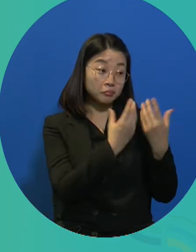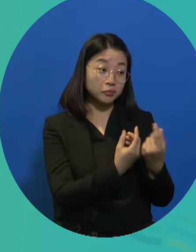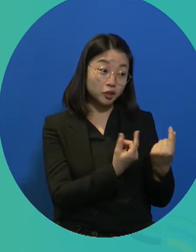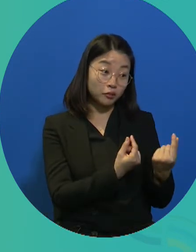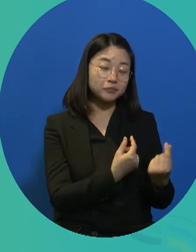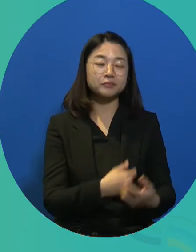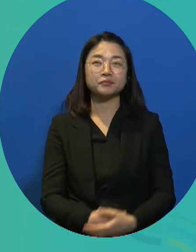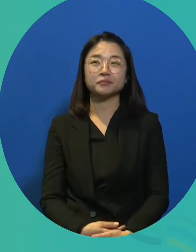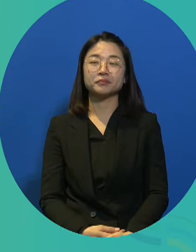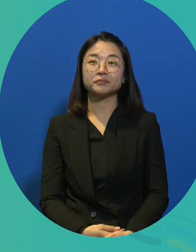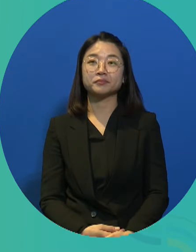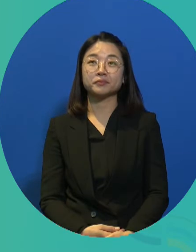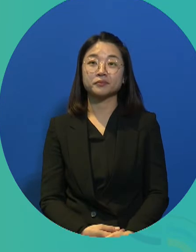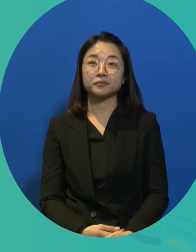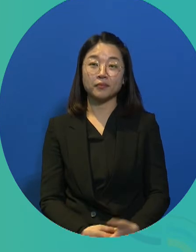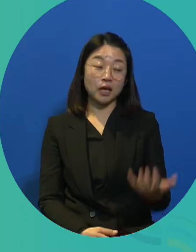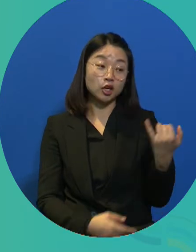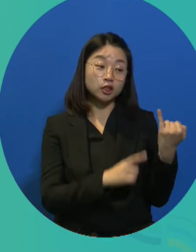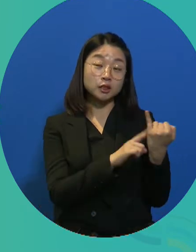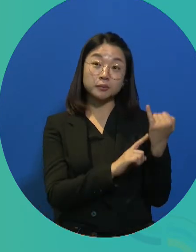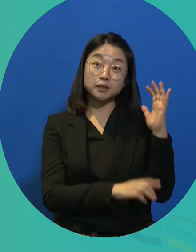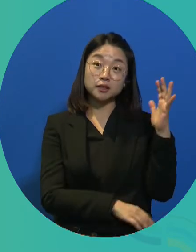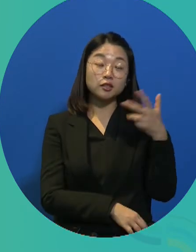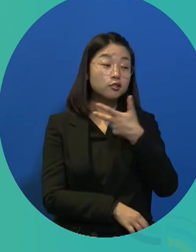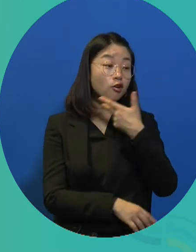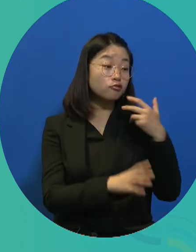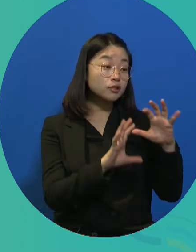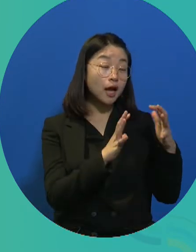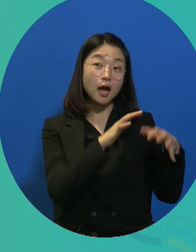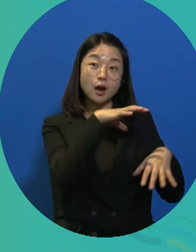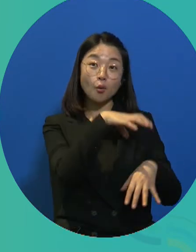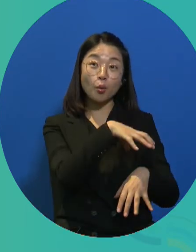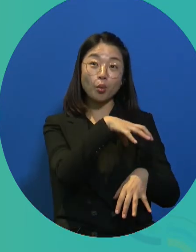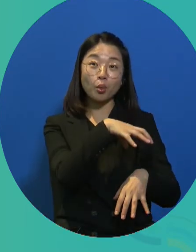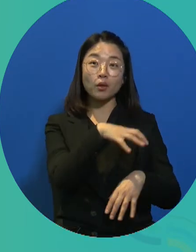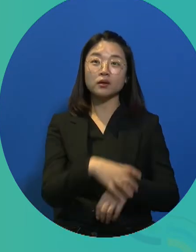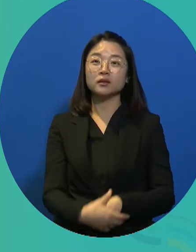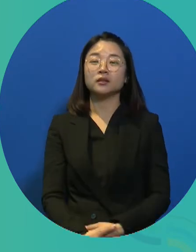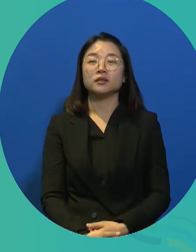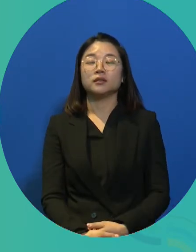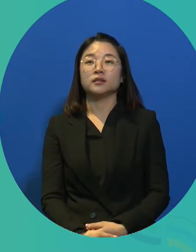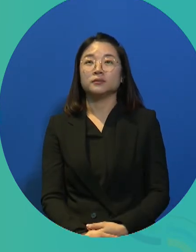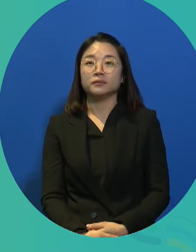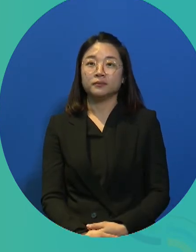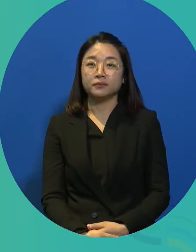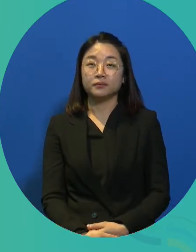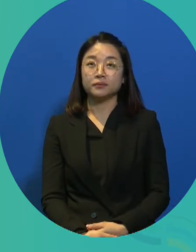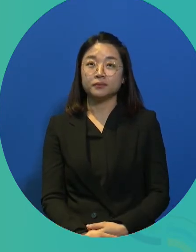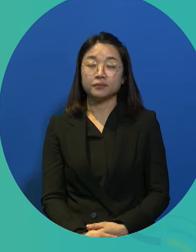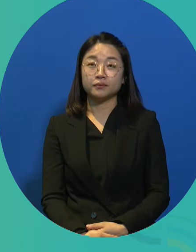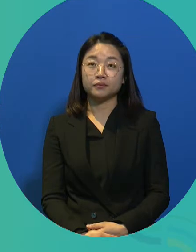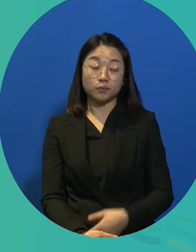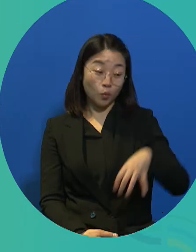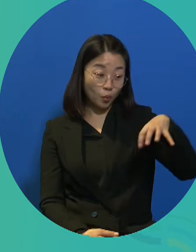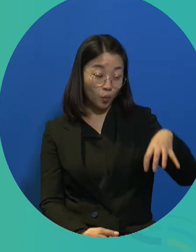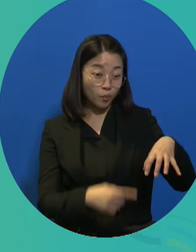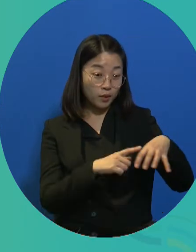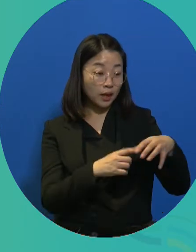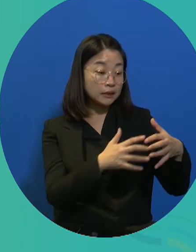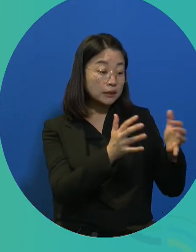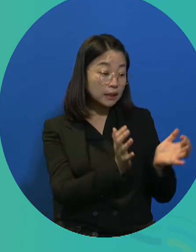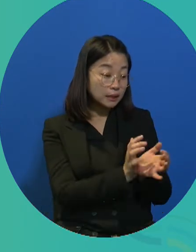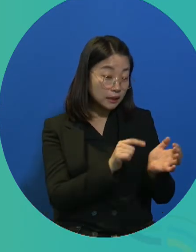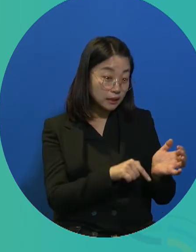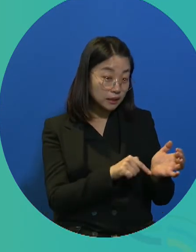사례처럼 엘렌님이 말씀하실 때 영국 같은 경우에는 이제 그 소속되어 계시는 그